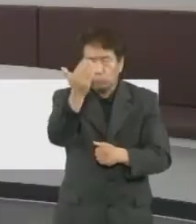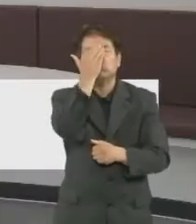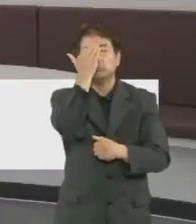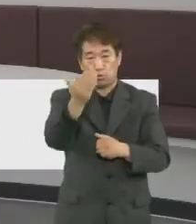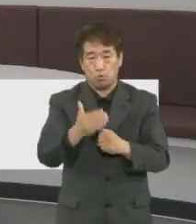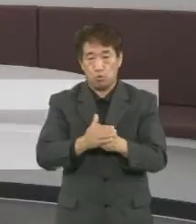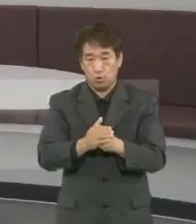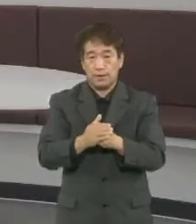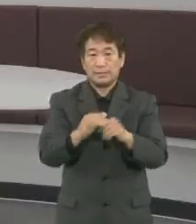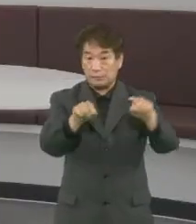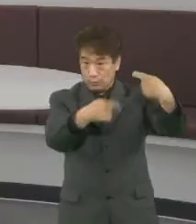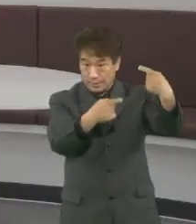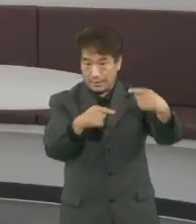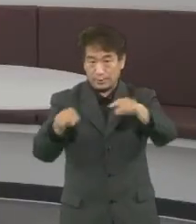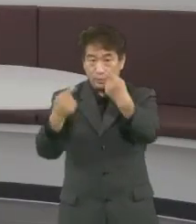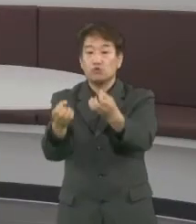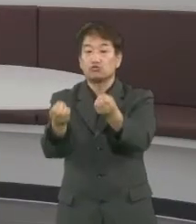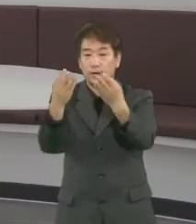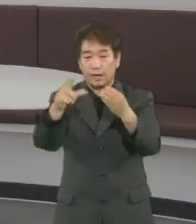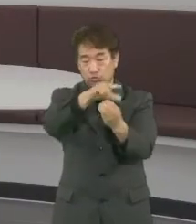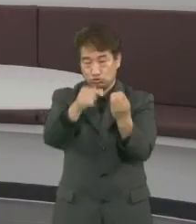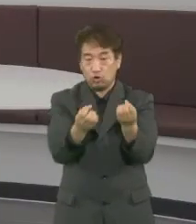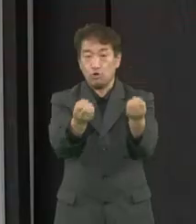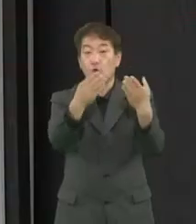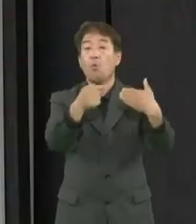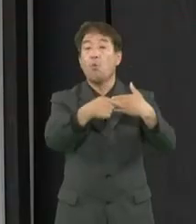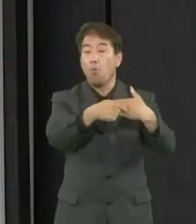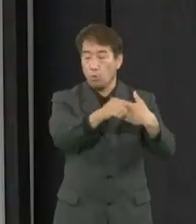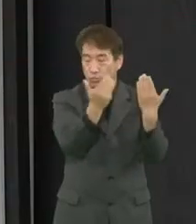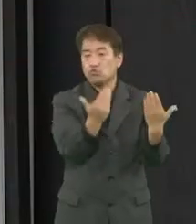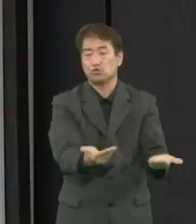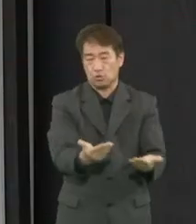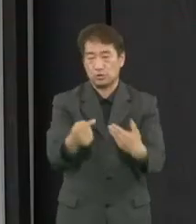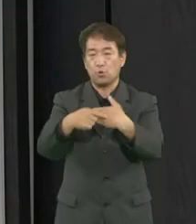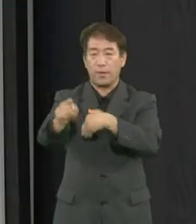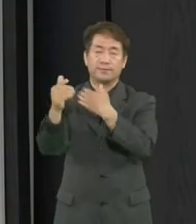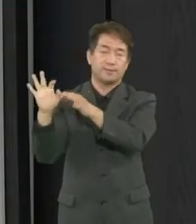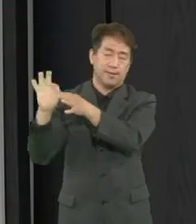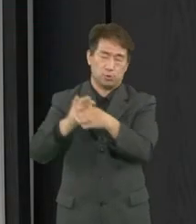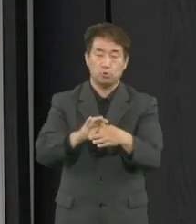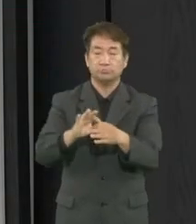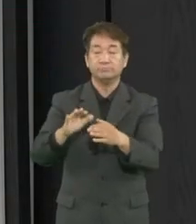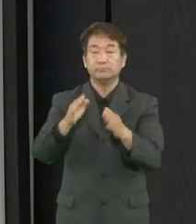관람료는 무료이며 새해 첫날과 설날, 추석날을 제외한 매일 문을 열게 됩니다.